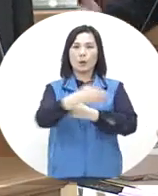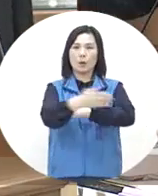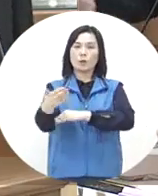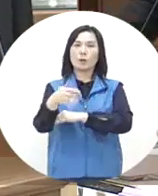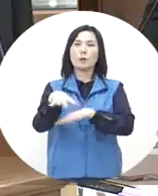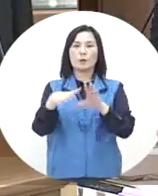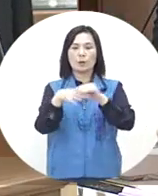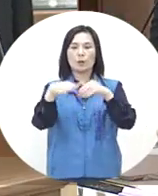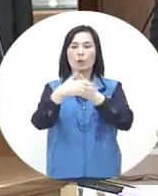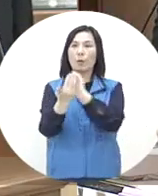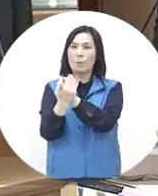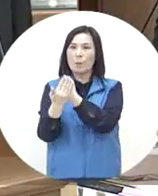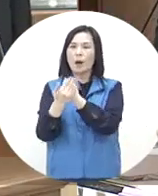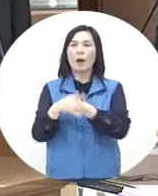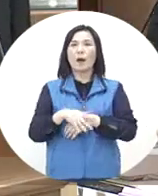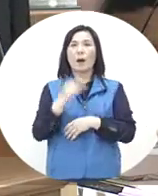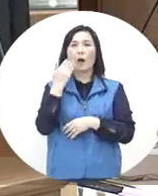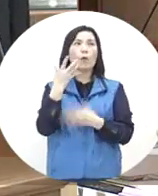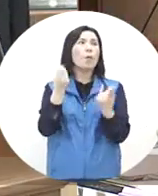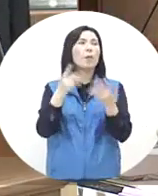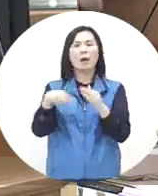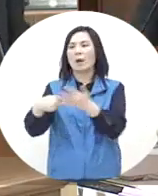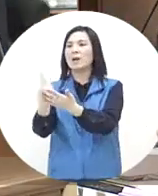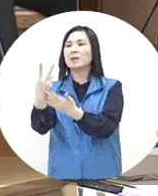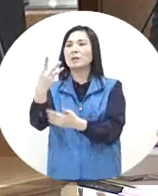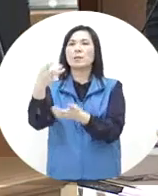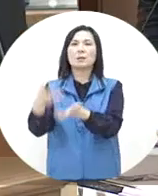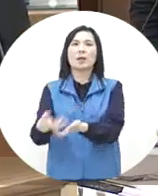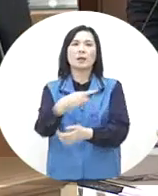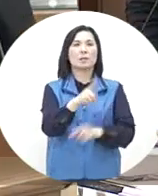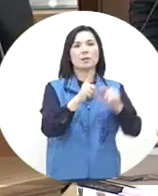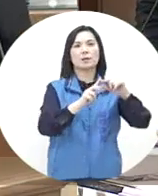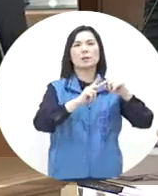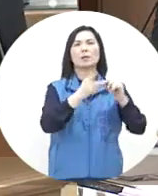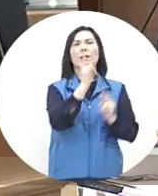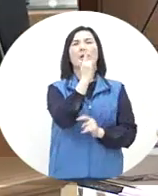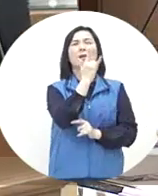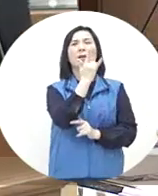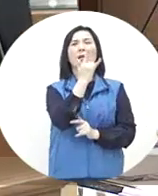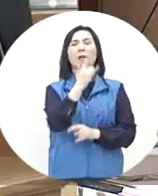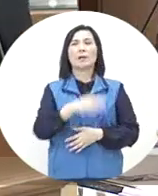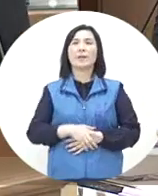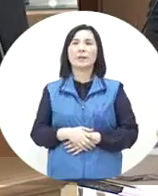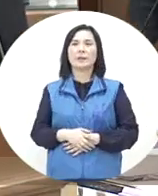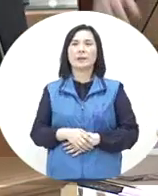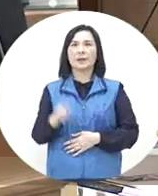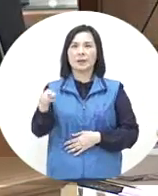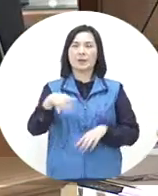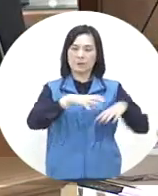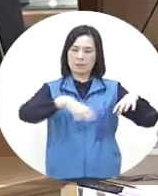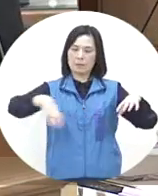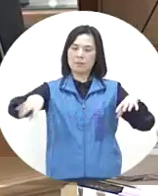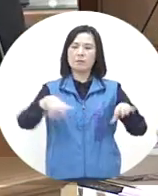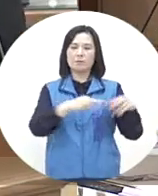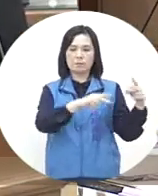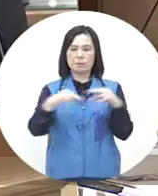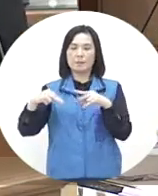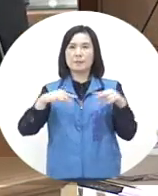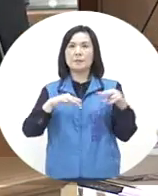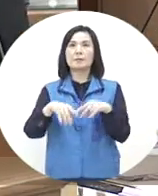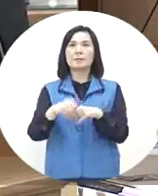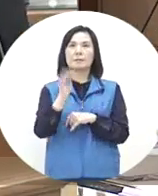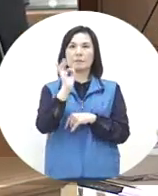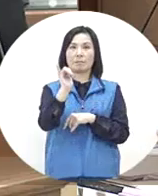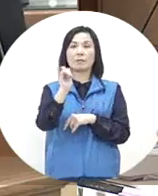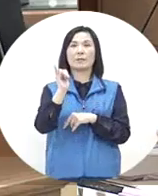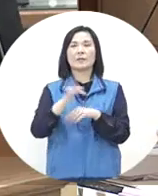重啊，中和尿尿蛋。 那哎，中期搞这个廊带哈，建立起来袂歹啦。 对啦， 瑞穗配水池个海山